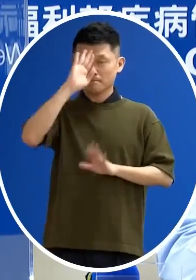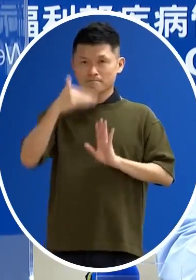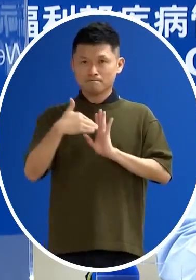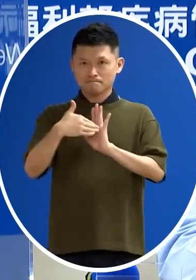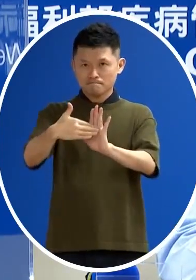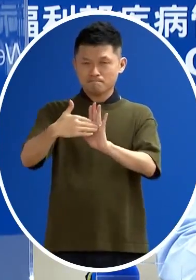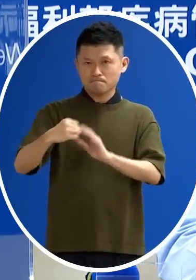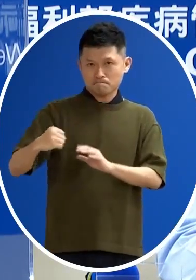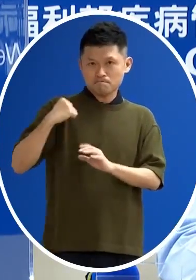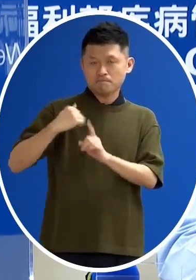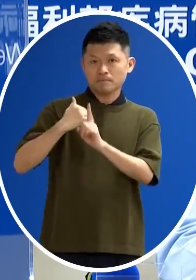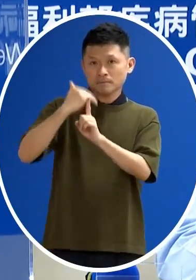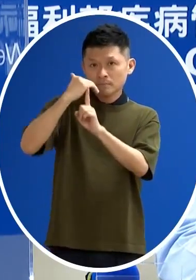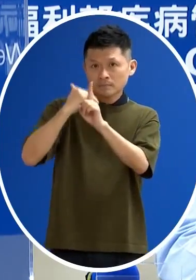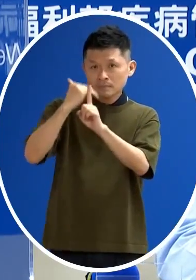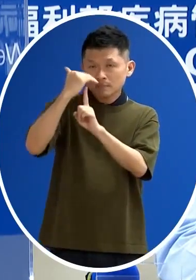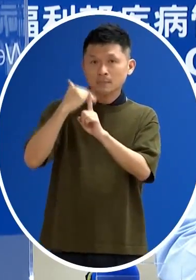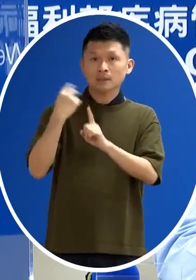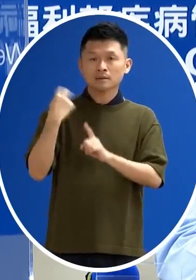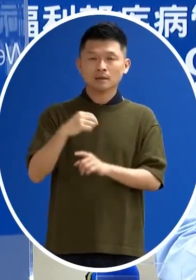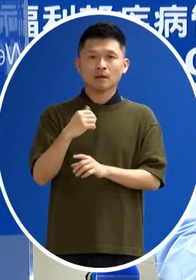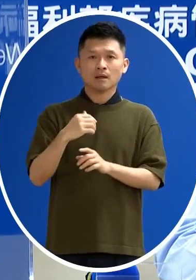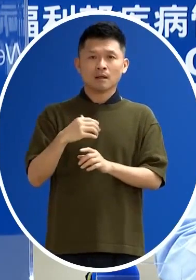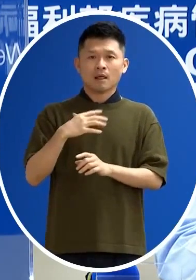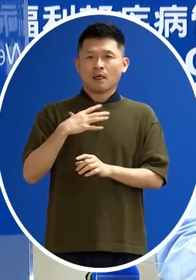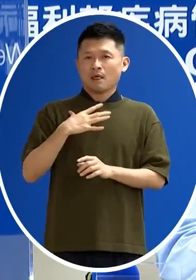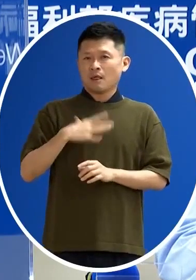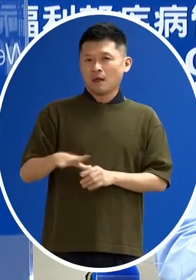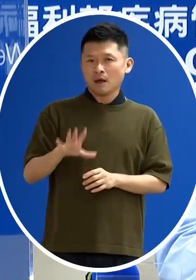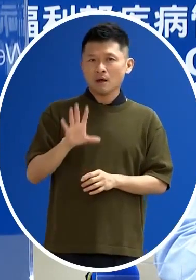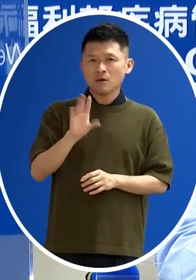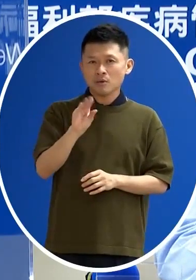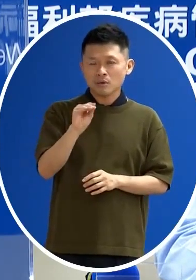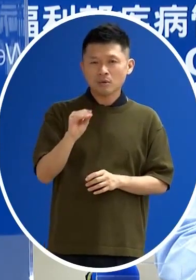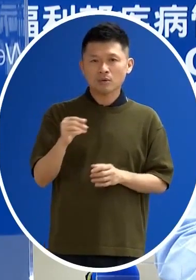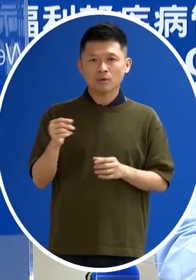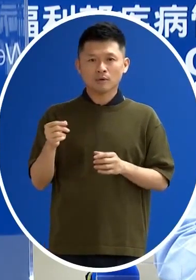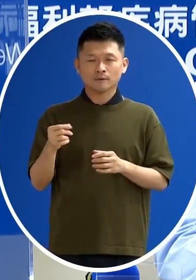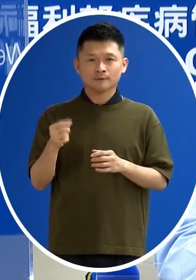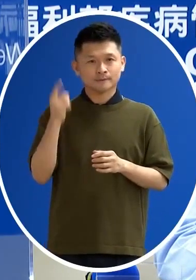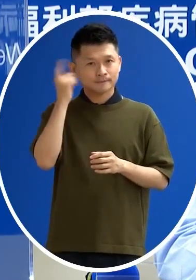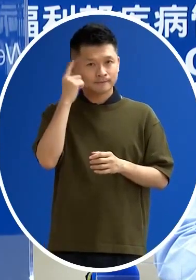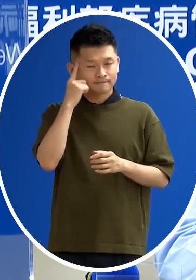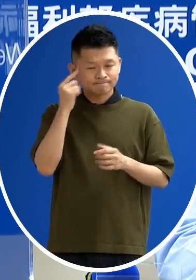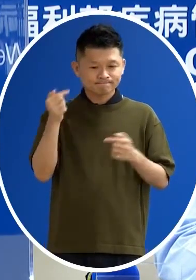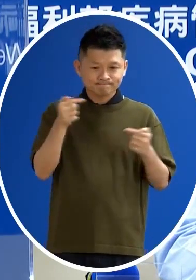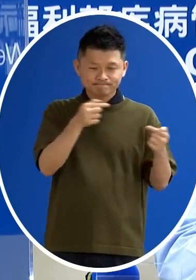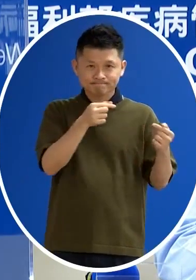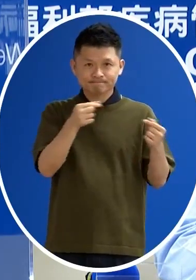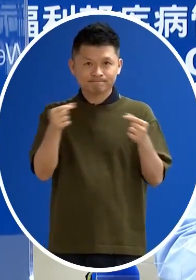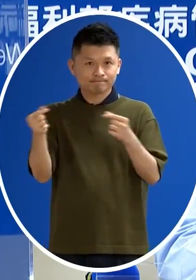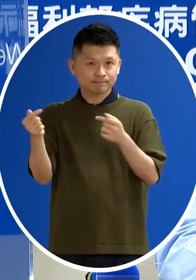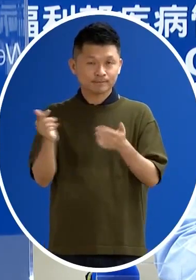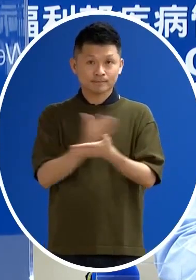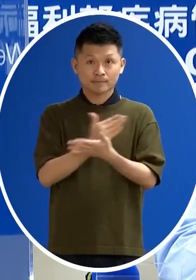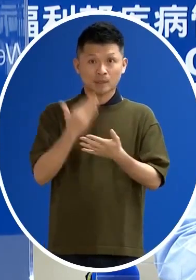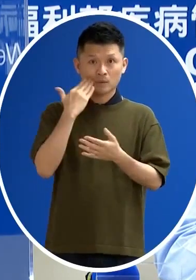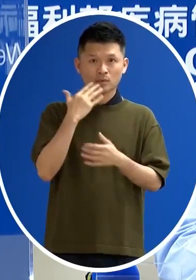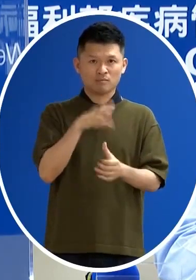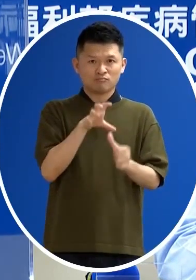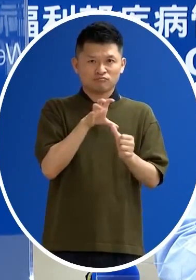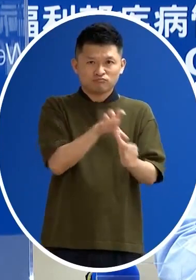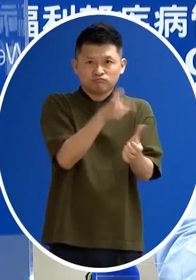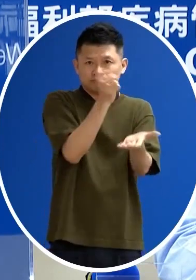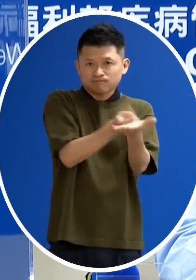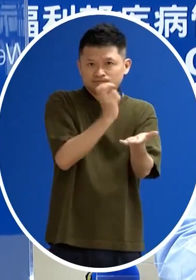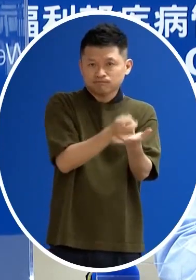度，跟所谓的防疫的疲乏，这两边是一个拉锯战。强度太强，那